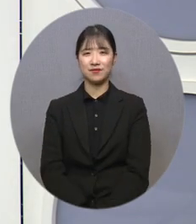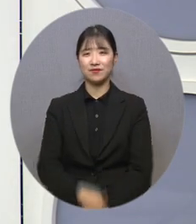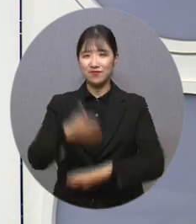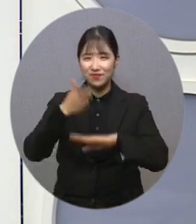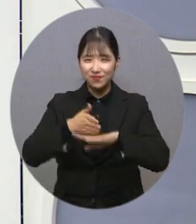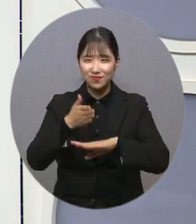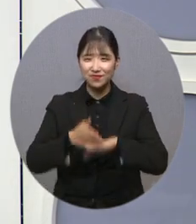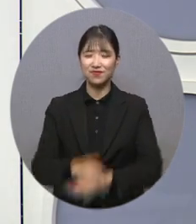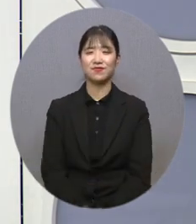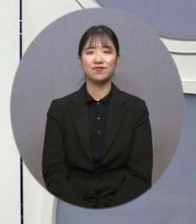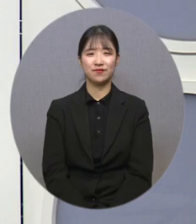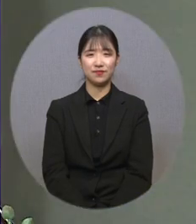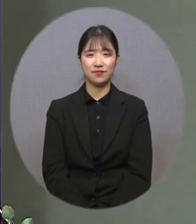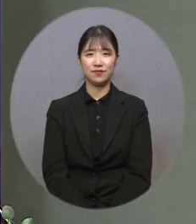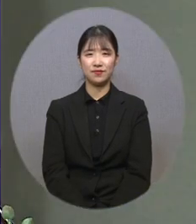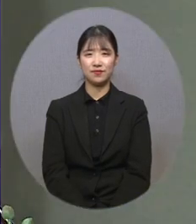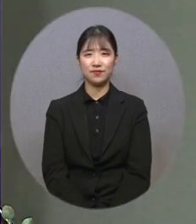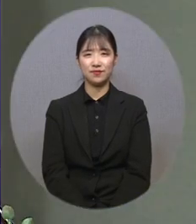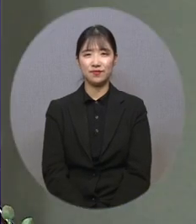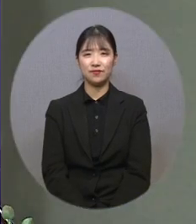감사합니다. 감사합니다.